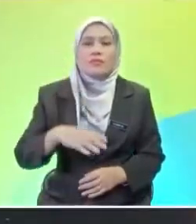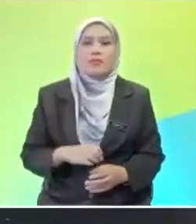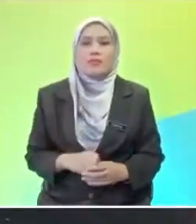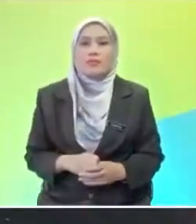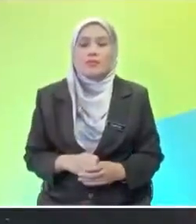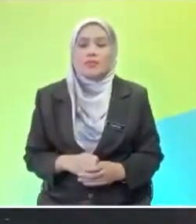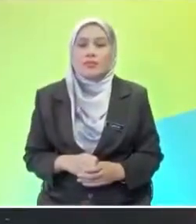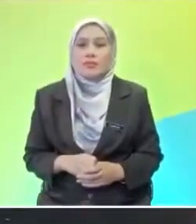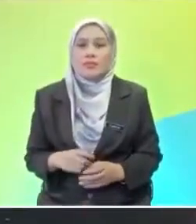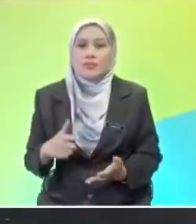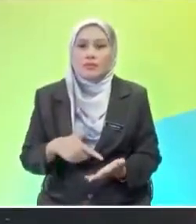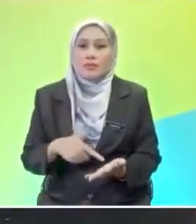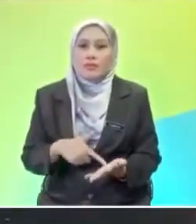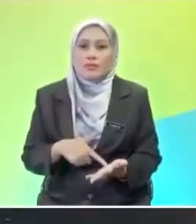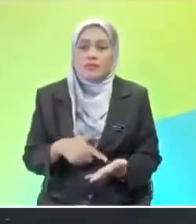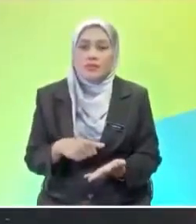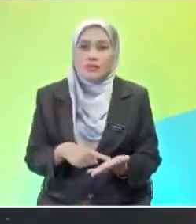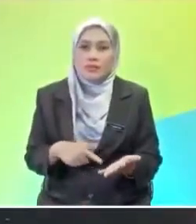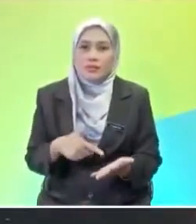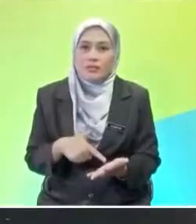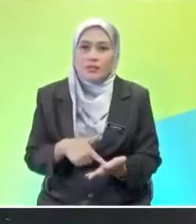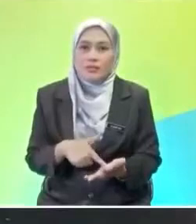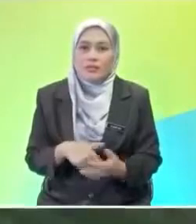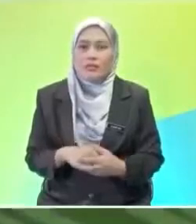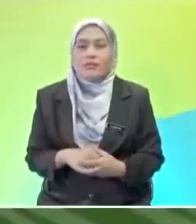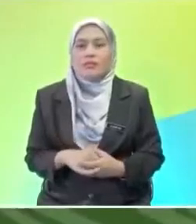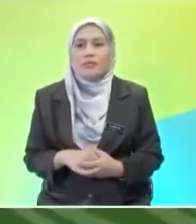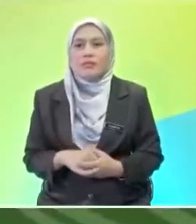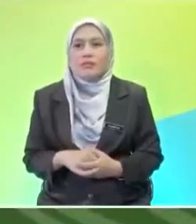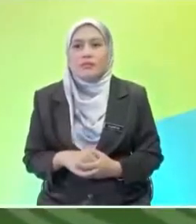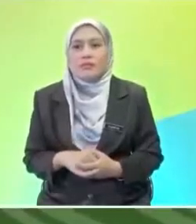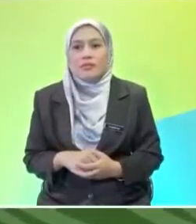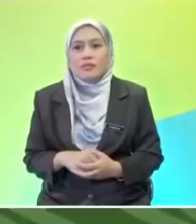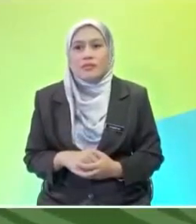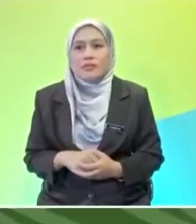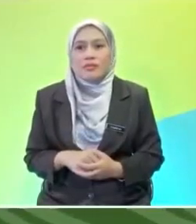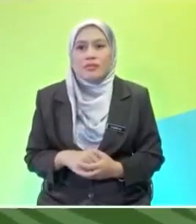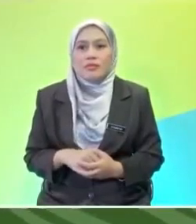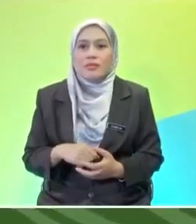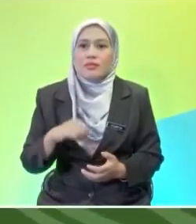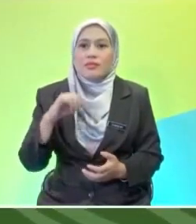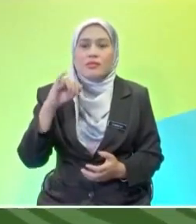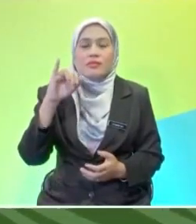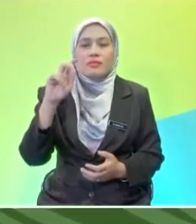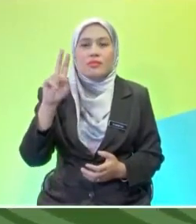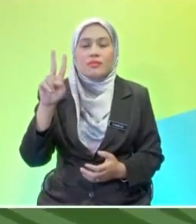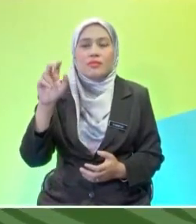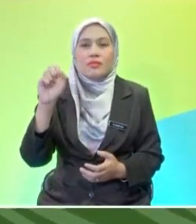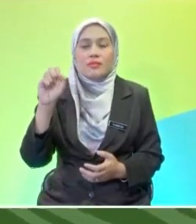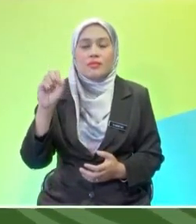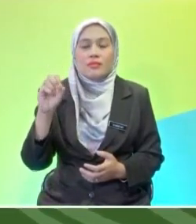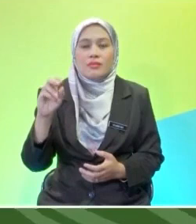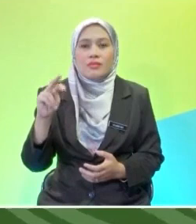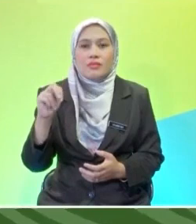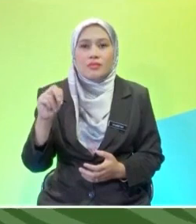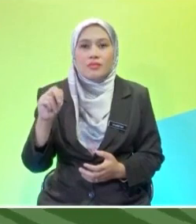lagi? Lagi yang lagi tadi? Okey, Yvonne, silakan Yvonne. kehidupan orang